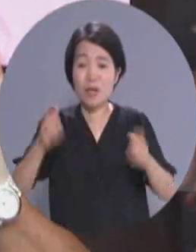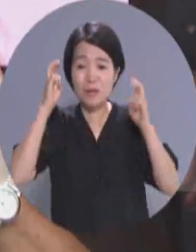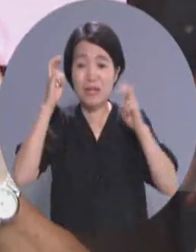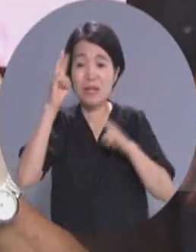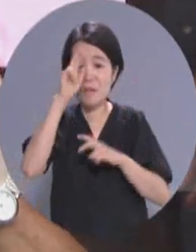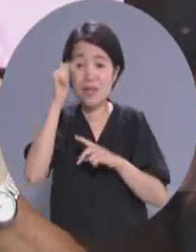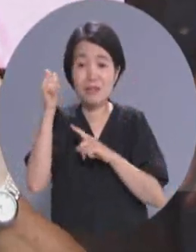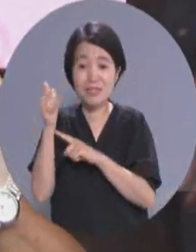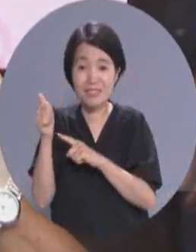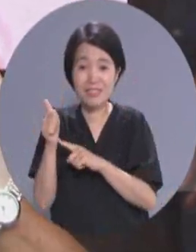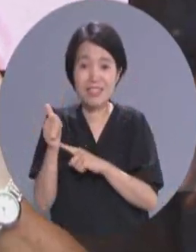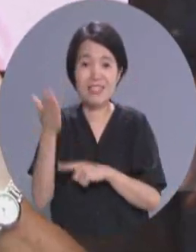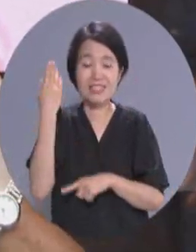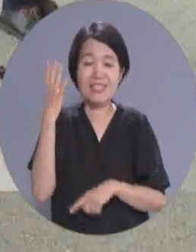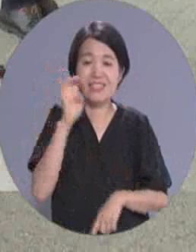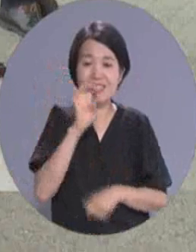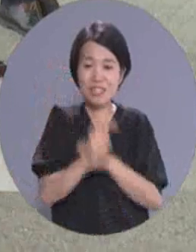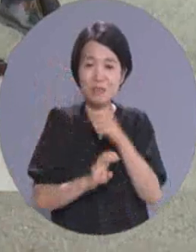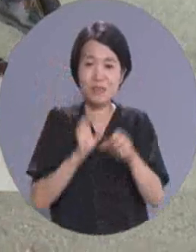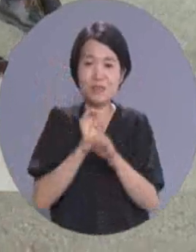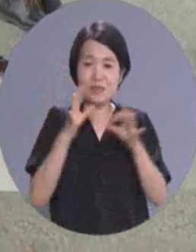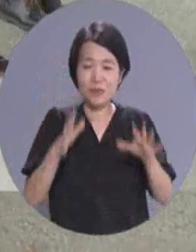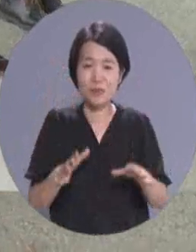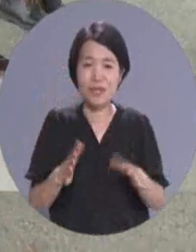박수관 회장은 지난 40여 년 동안